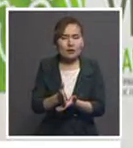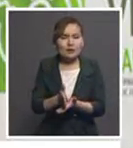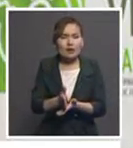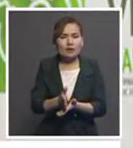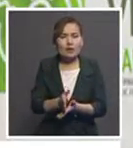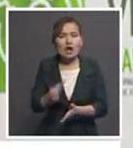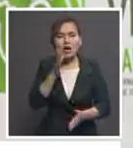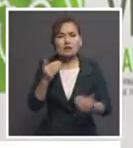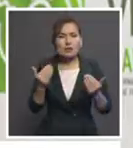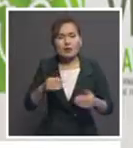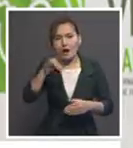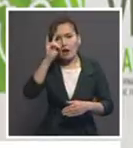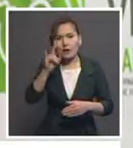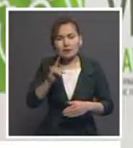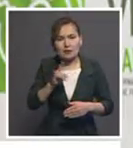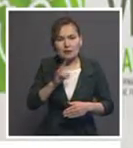заманауи